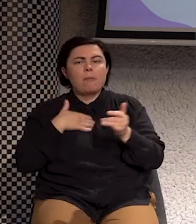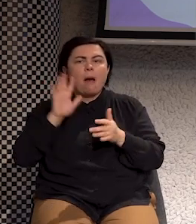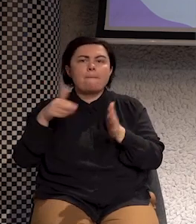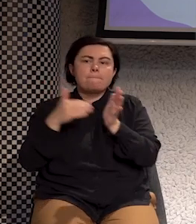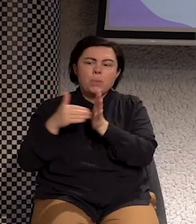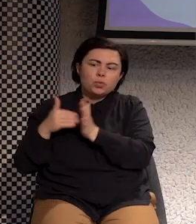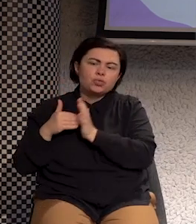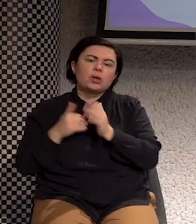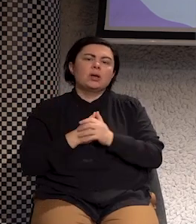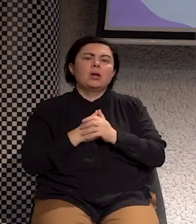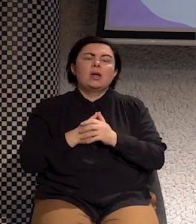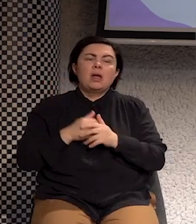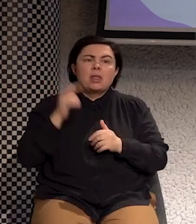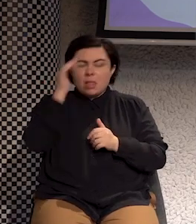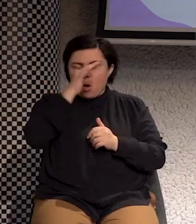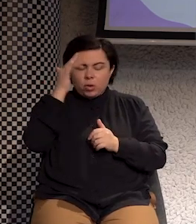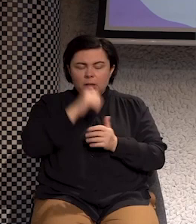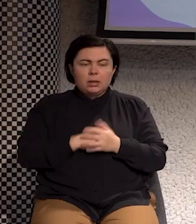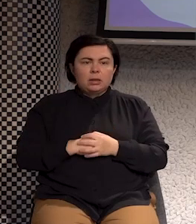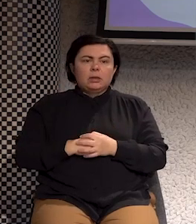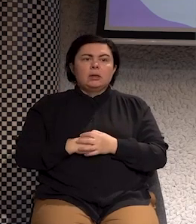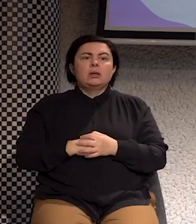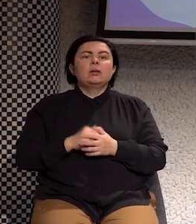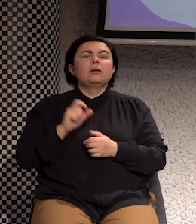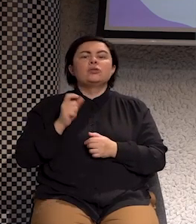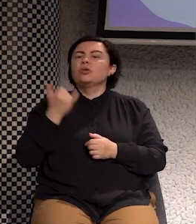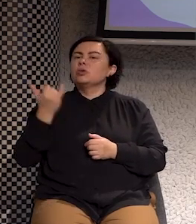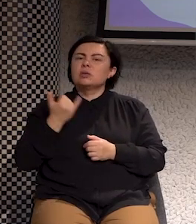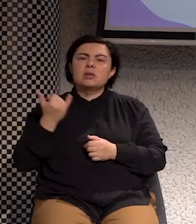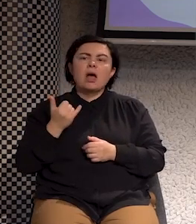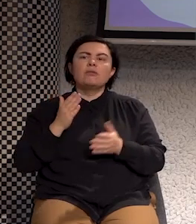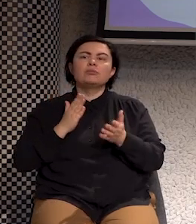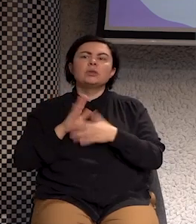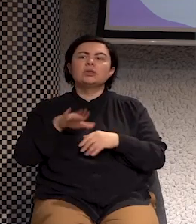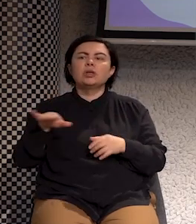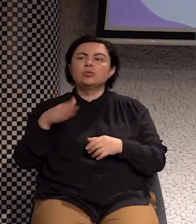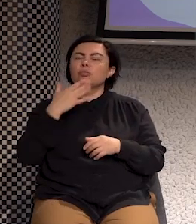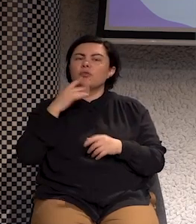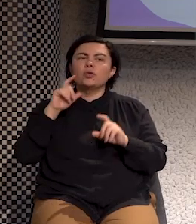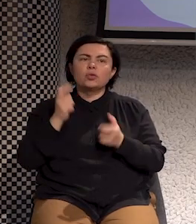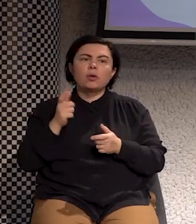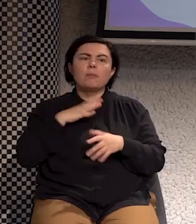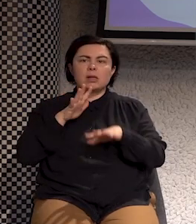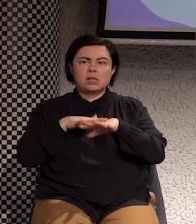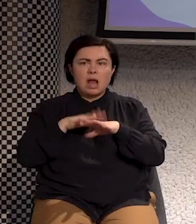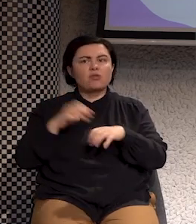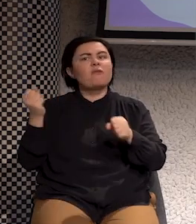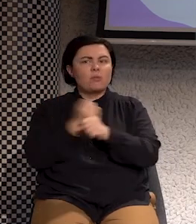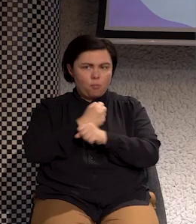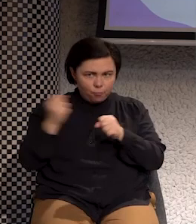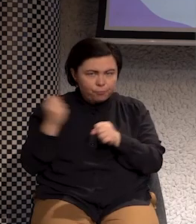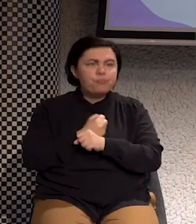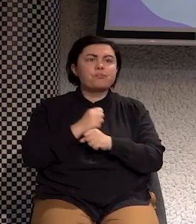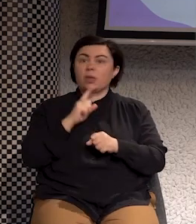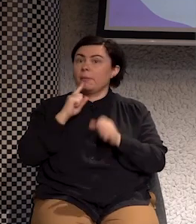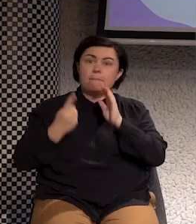też takie teoretyczne, ale jakby to, co jest zawsze najmocniej przez nich podbijane, to to, że byli potraktowani serio i często